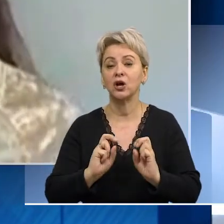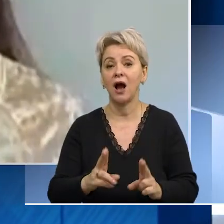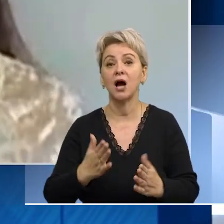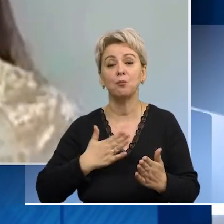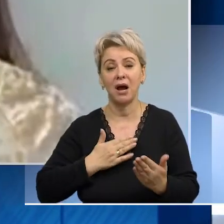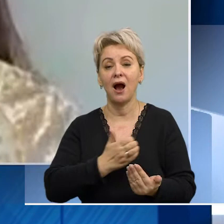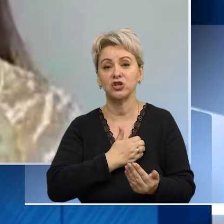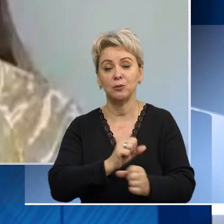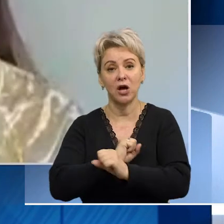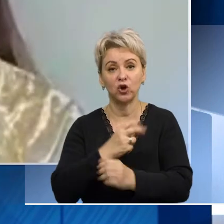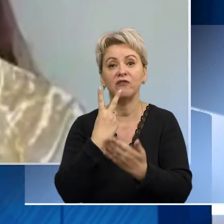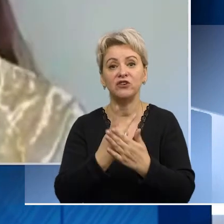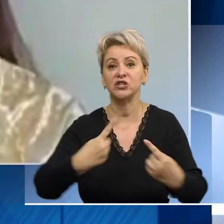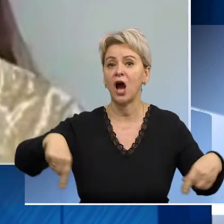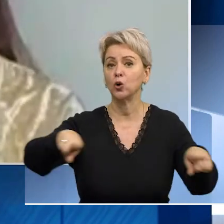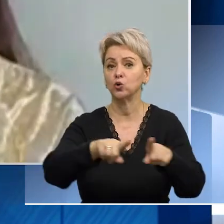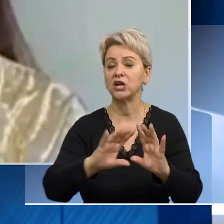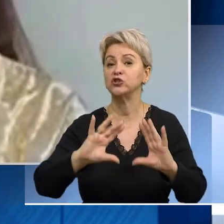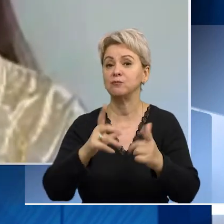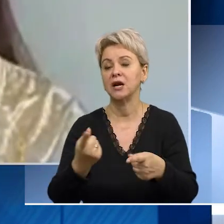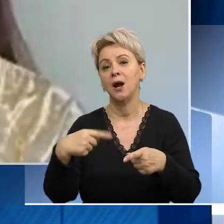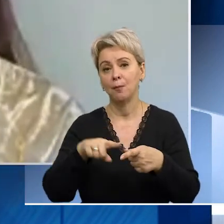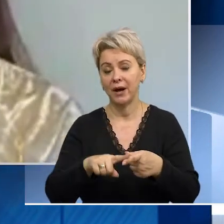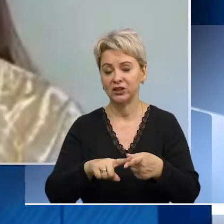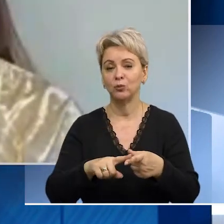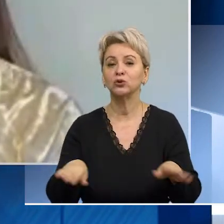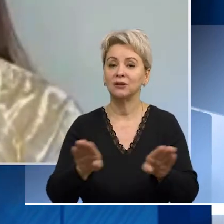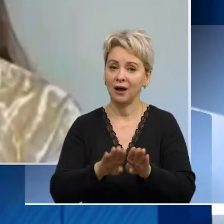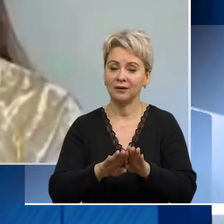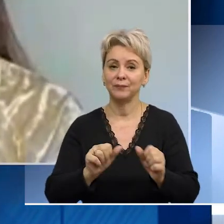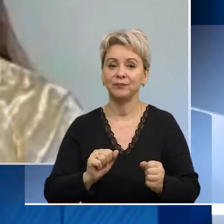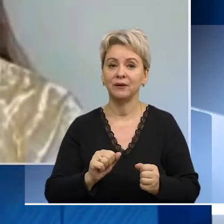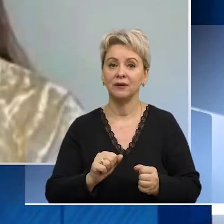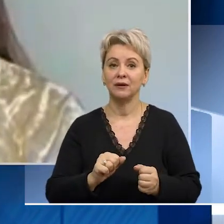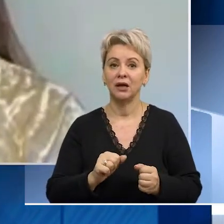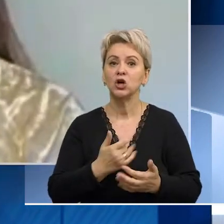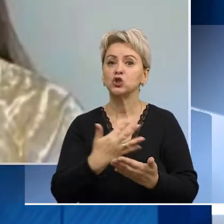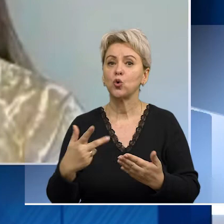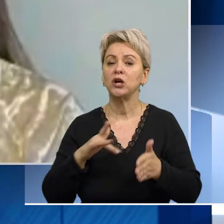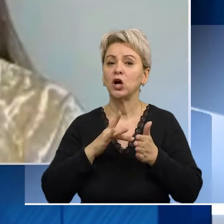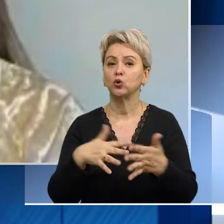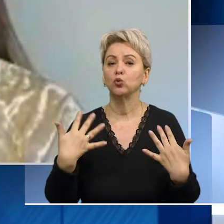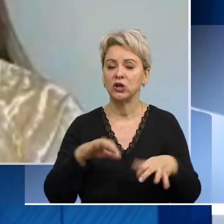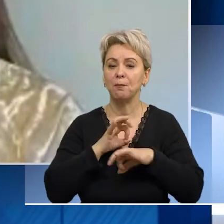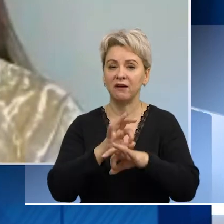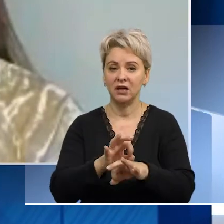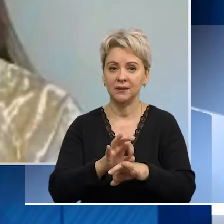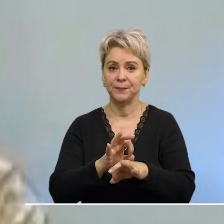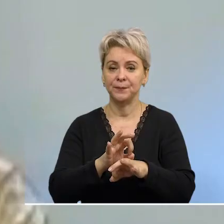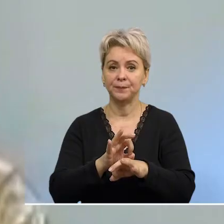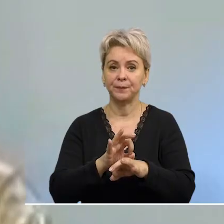же, как и мы хотим отдыхать и видеть окружающий мир. Поэтому так. Сколько туров вы уже